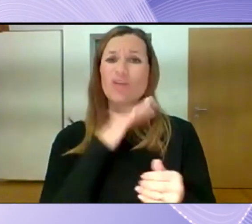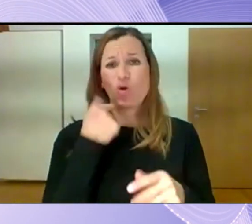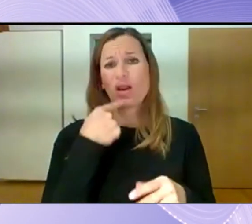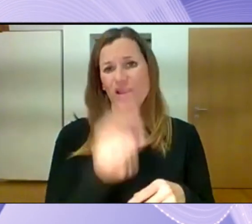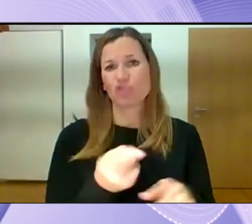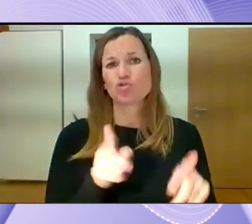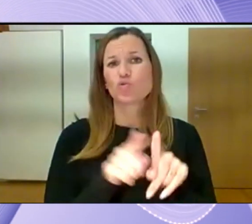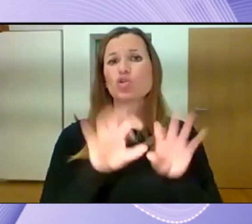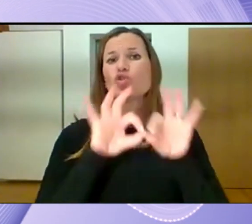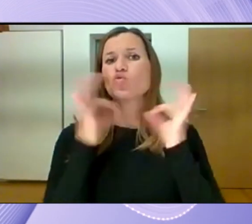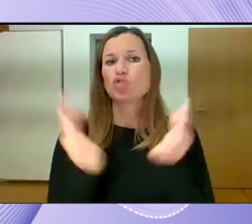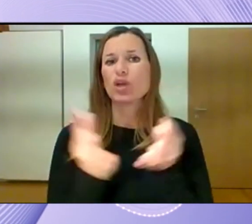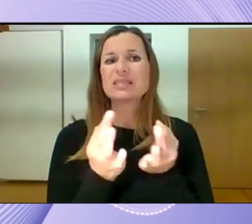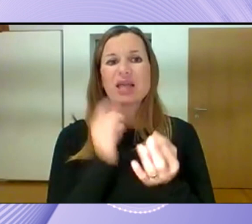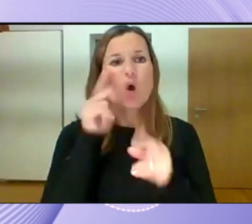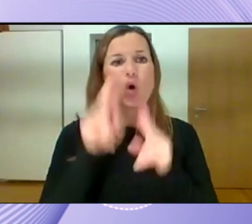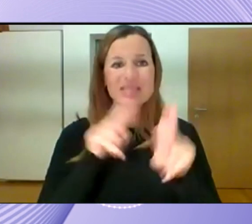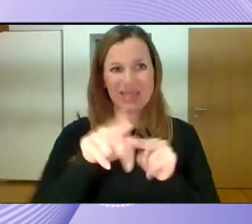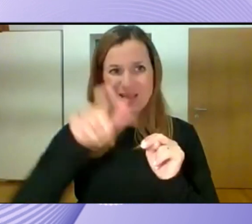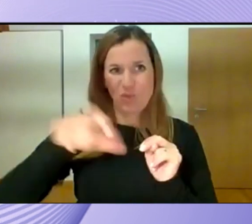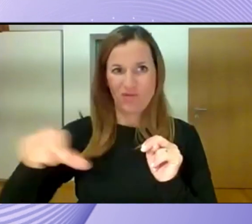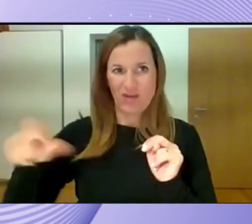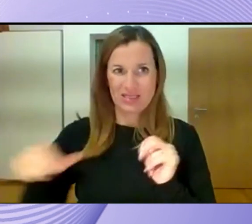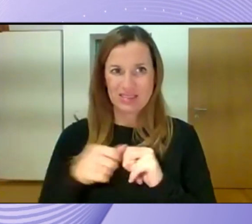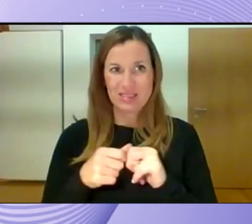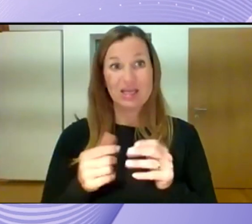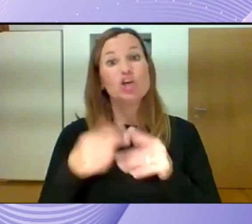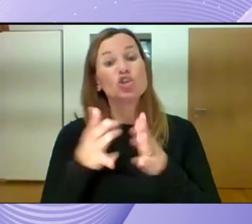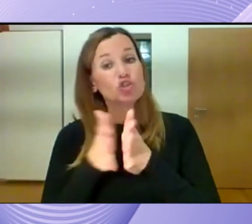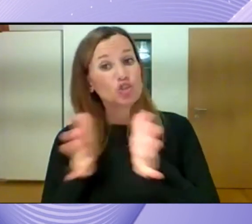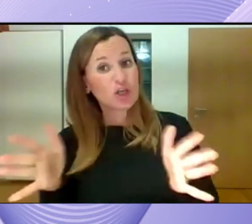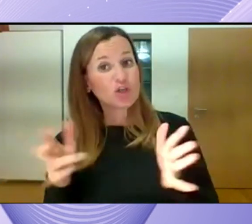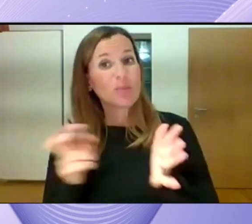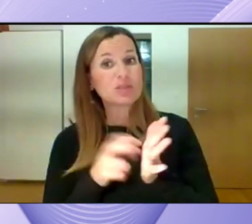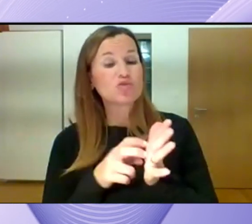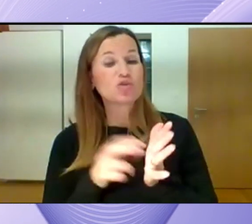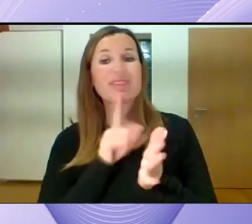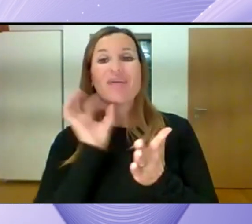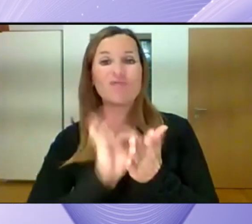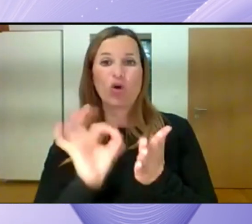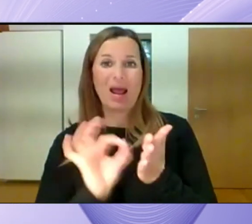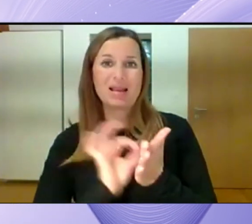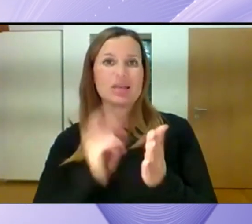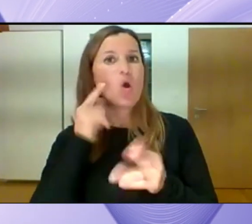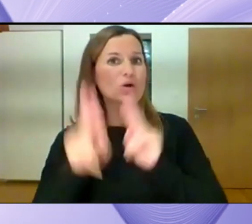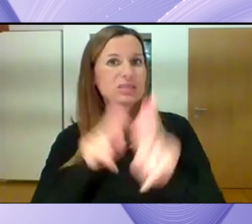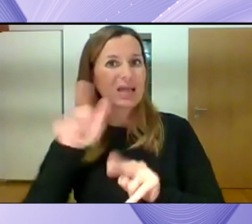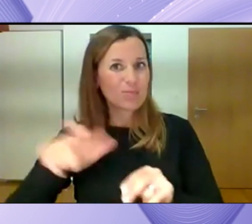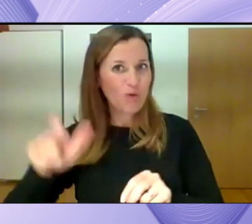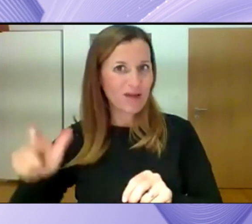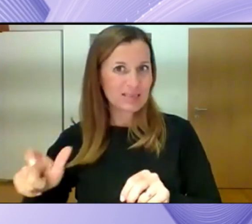oskrbovalci. Širši od tega je pa izraz neformalni oskrbovalci, ker 20%